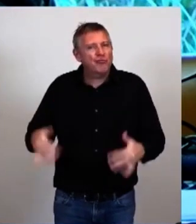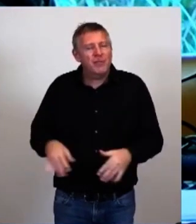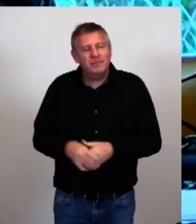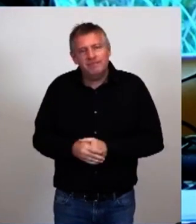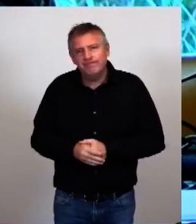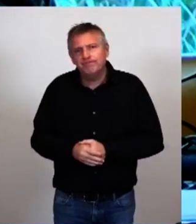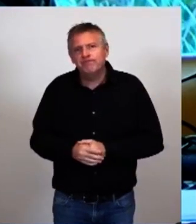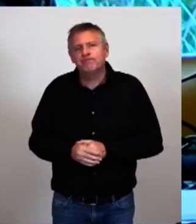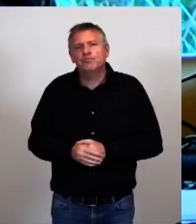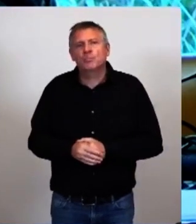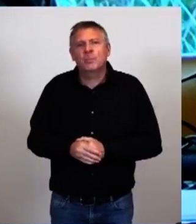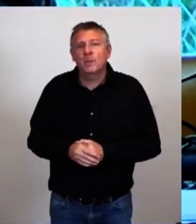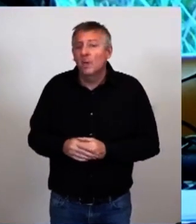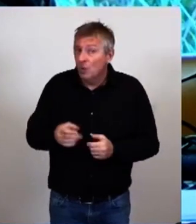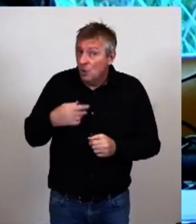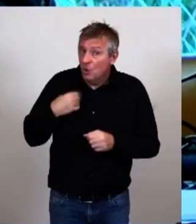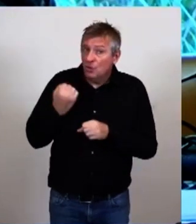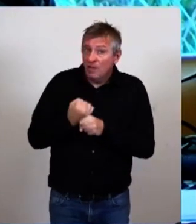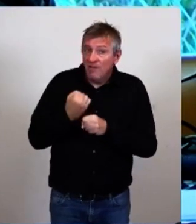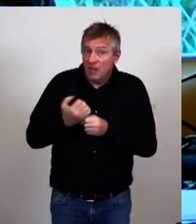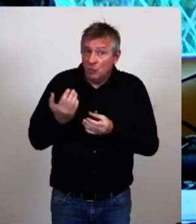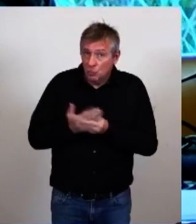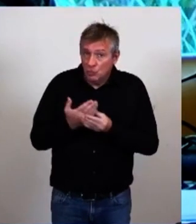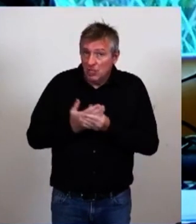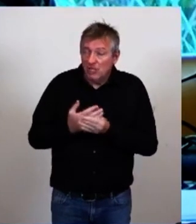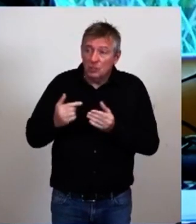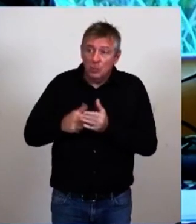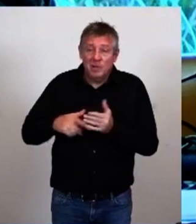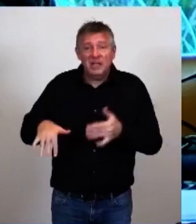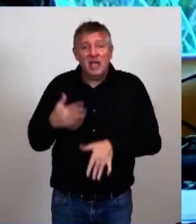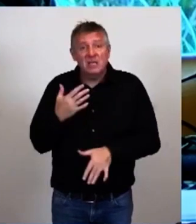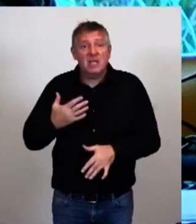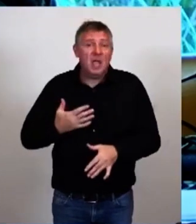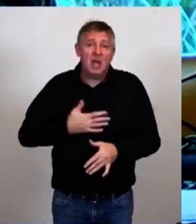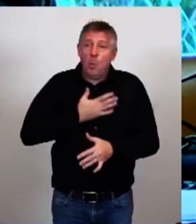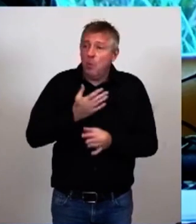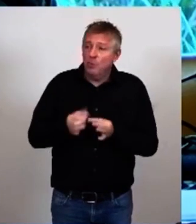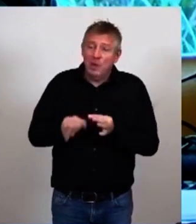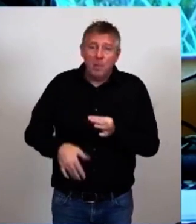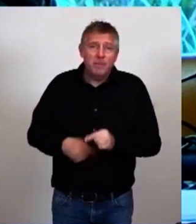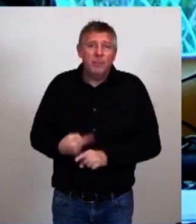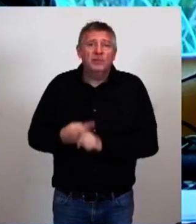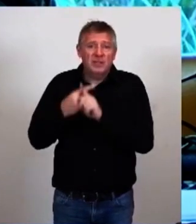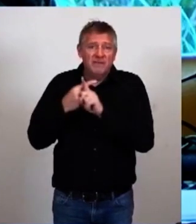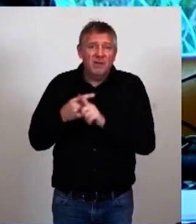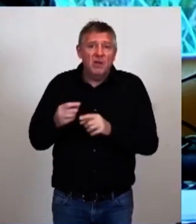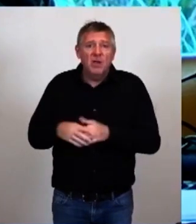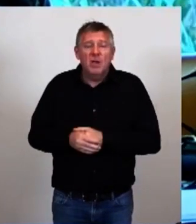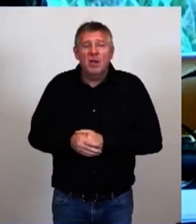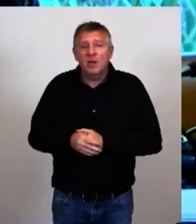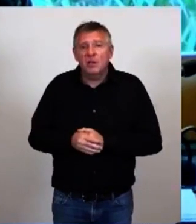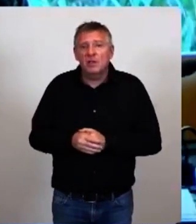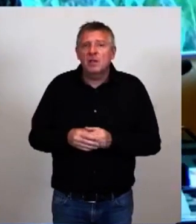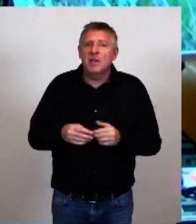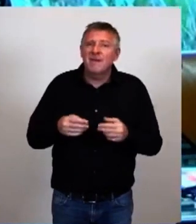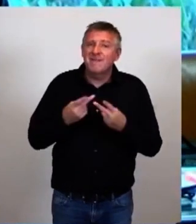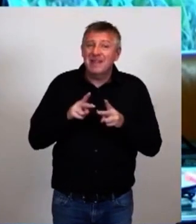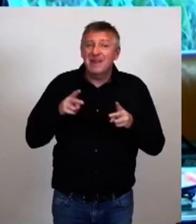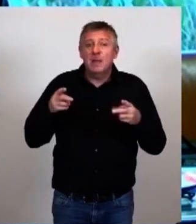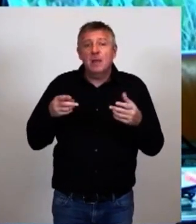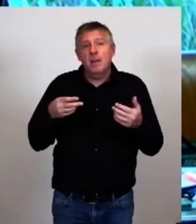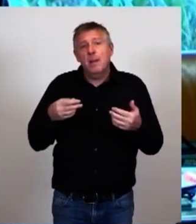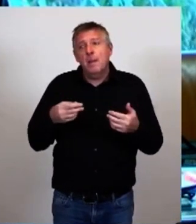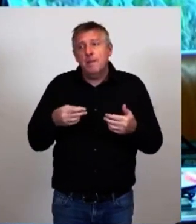je rappelle que ce travail-là avait été récompensé dès 2015, alors que notre ville recevait le prix Pacte